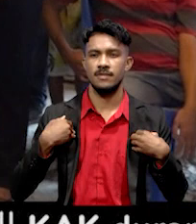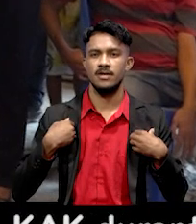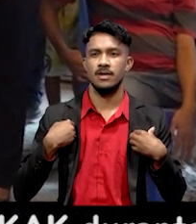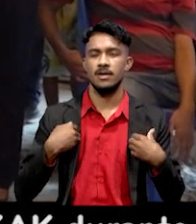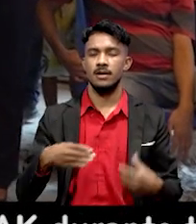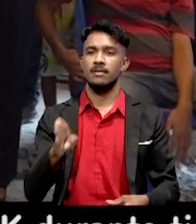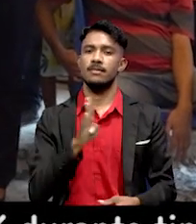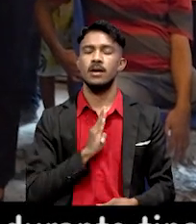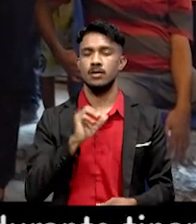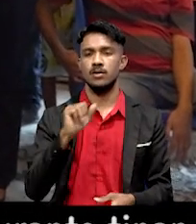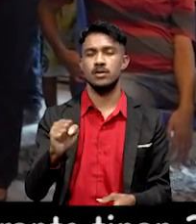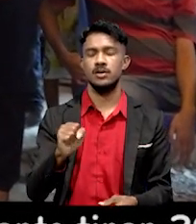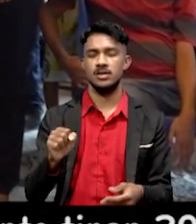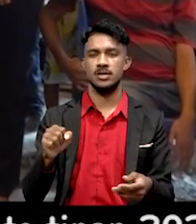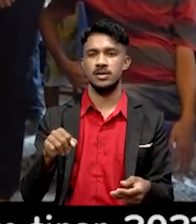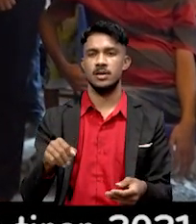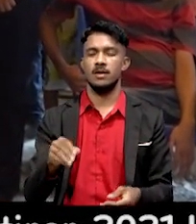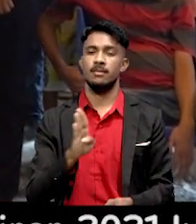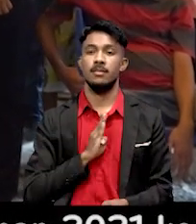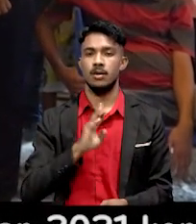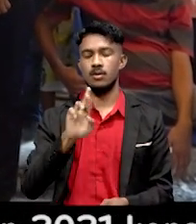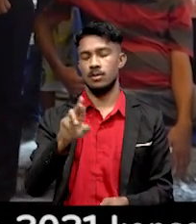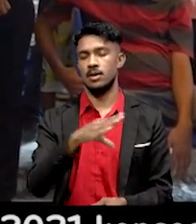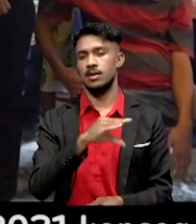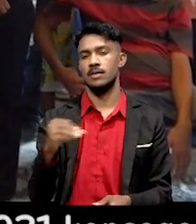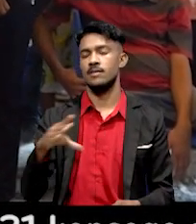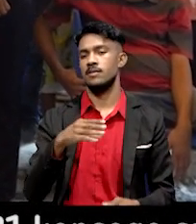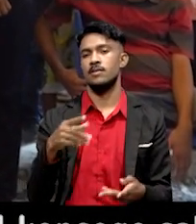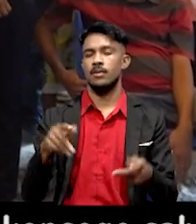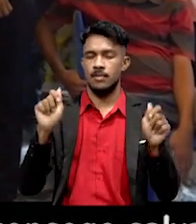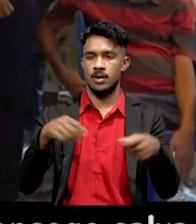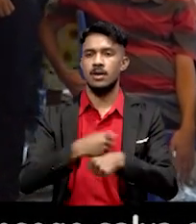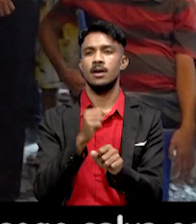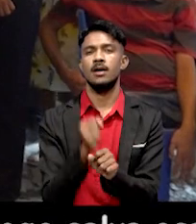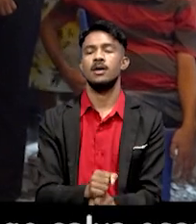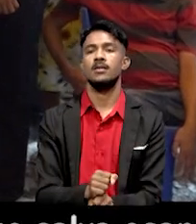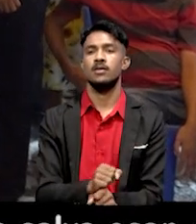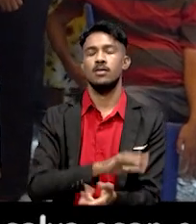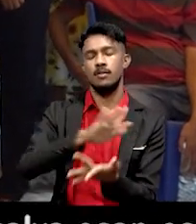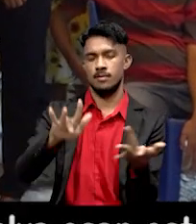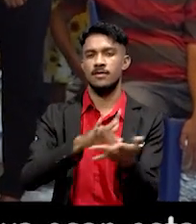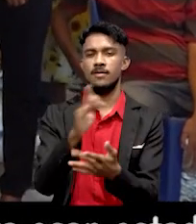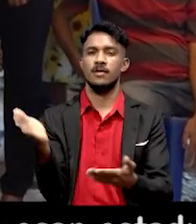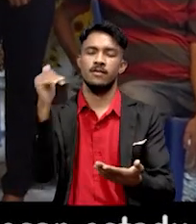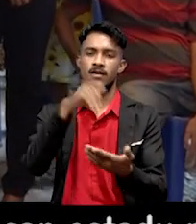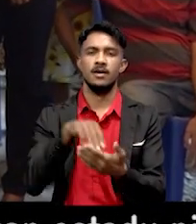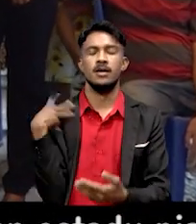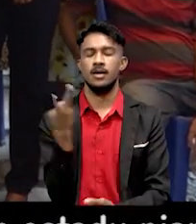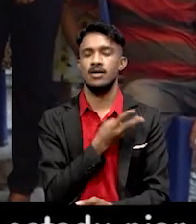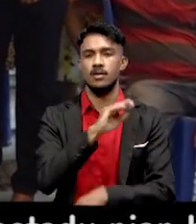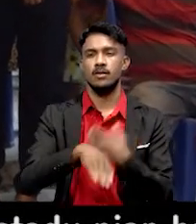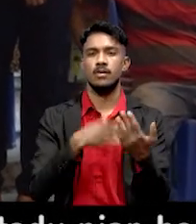Central nian. Kata bele lawa vontade fale e dene e do hoto tenga